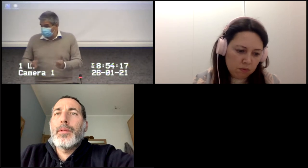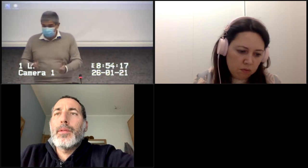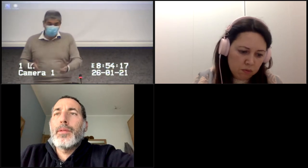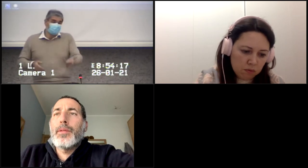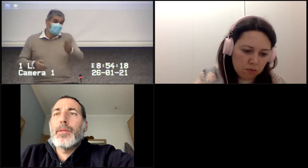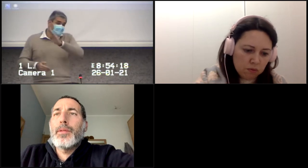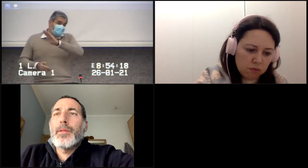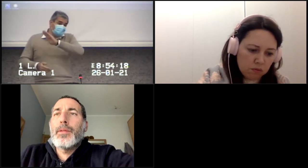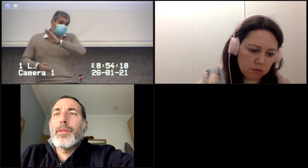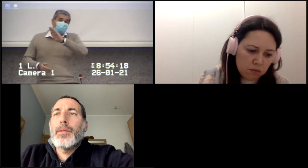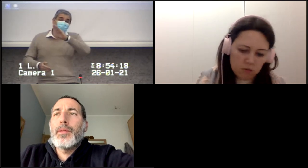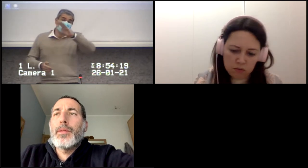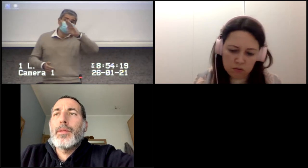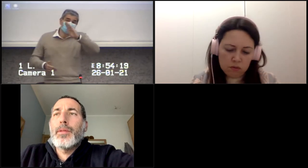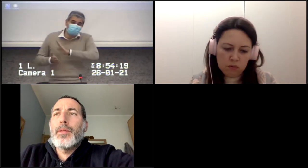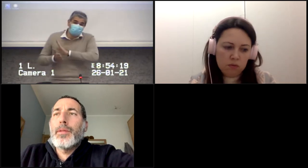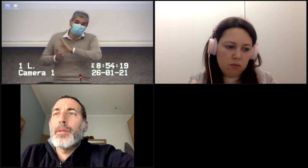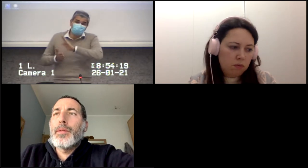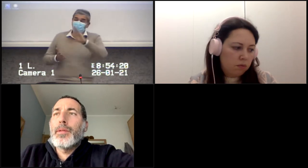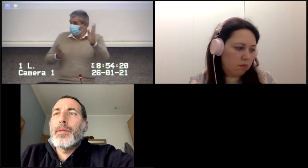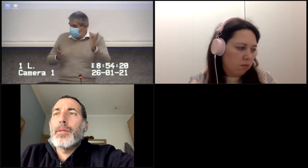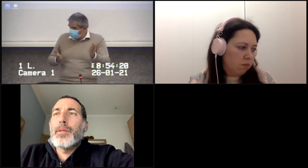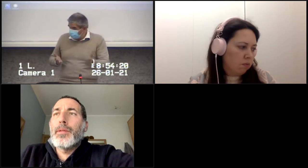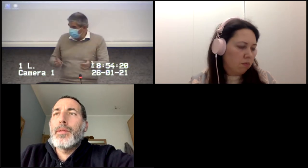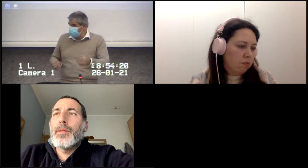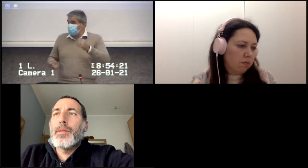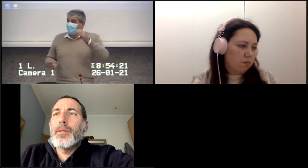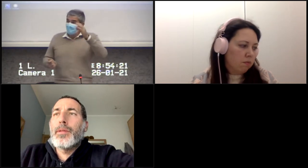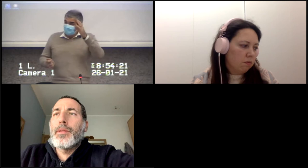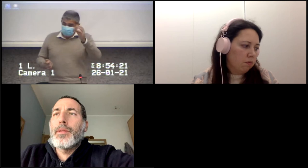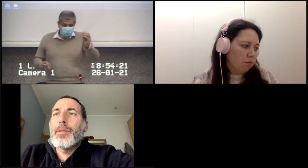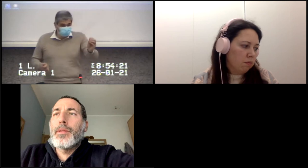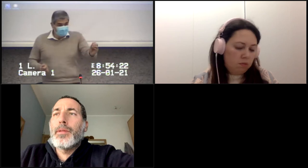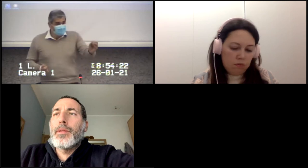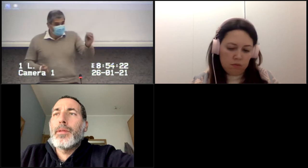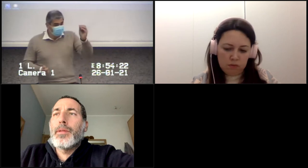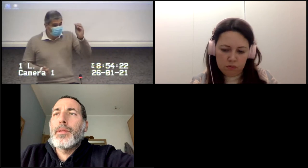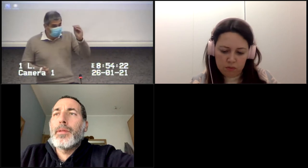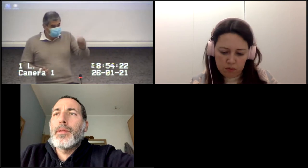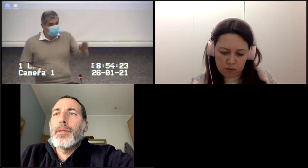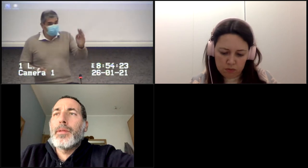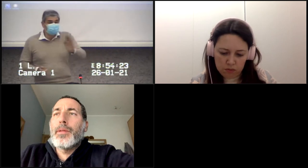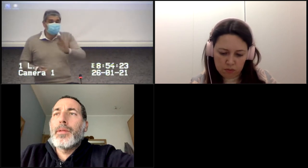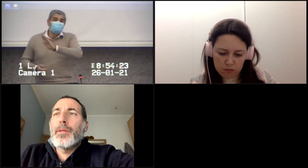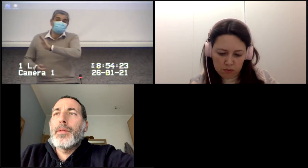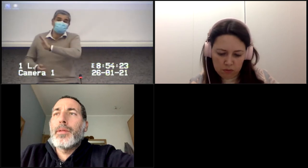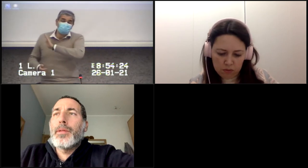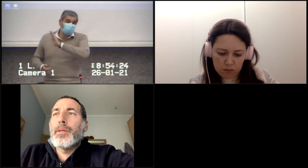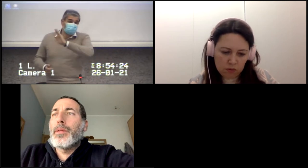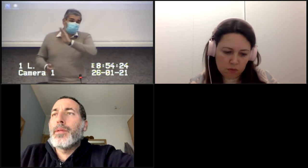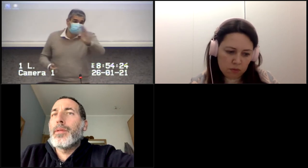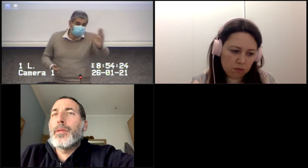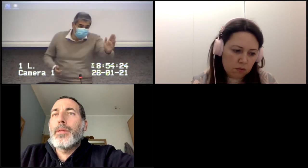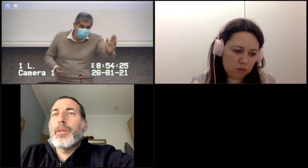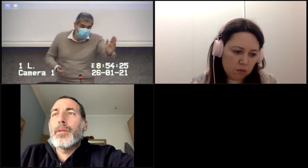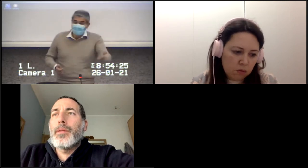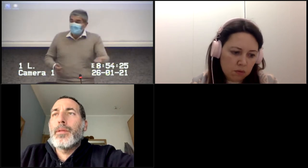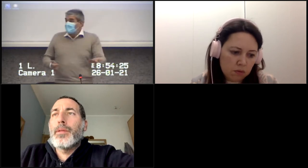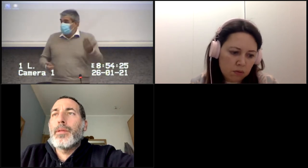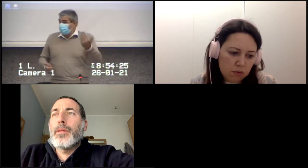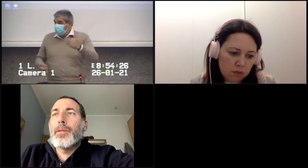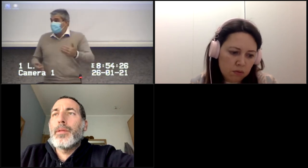questo ordine? Ad esempio stabilendo in alcune vie, in alcuni quartieri caratteristici, la cortina